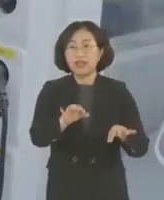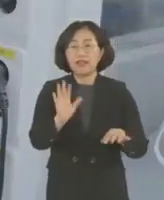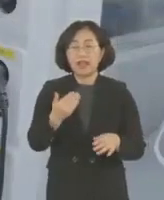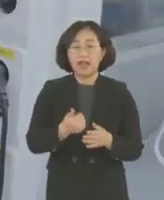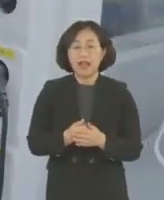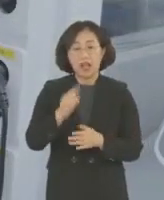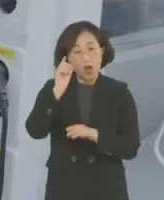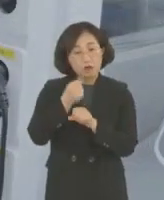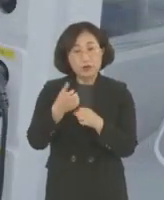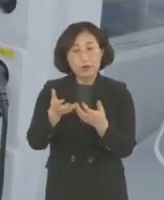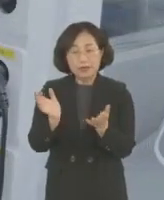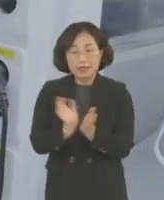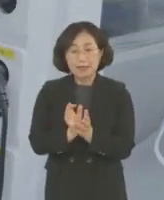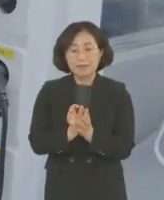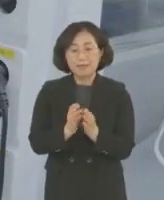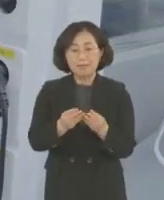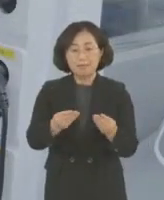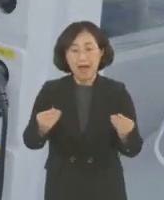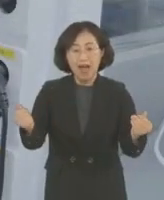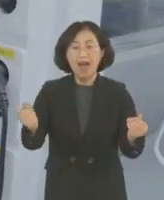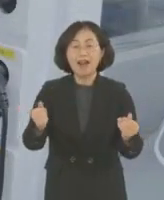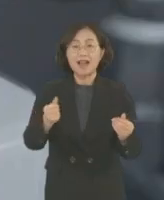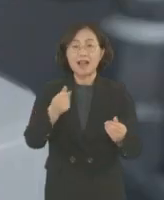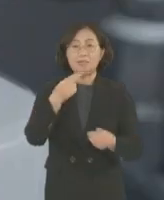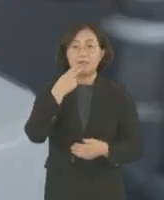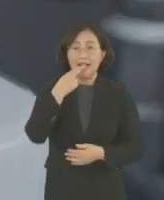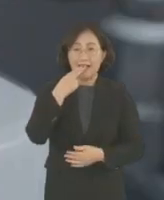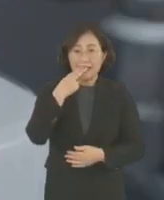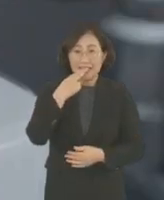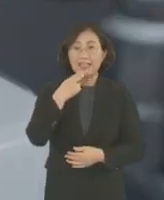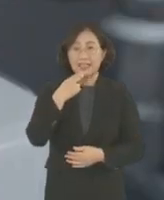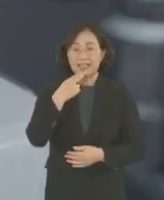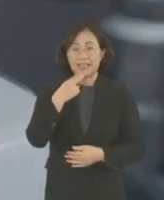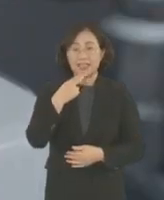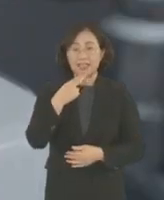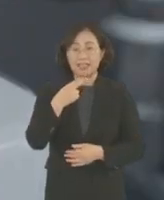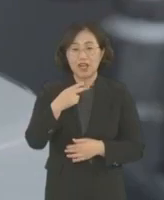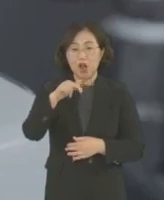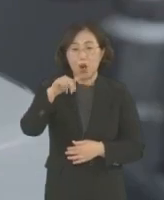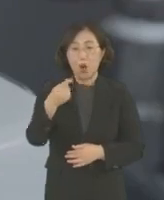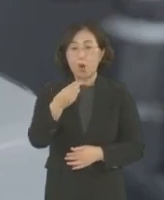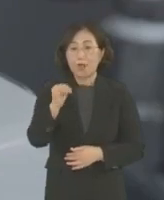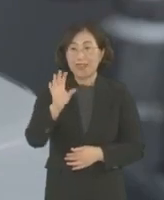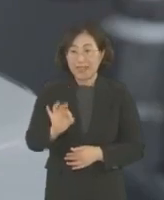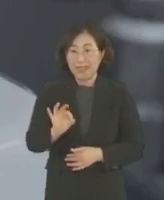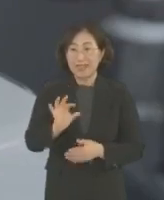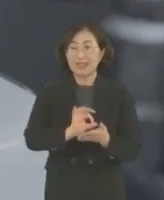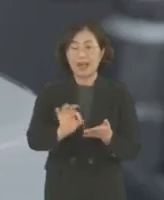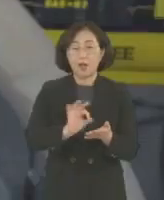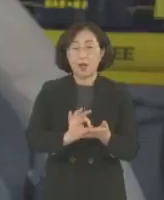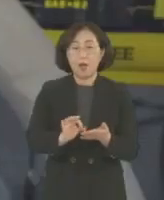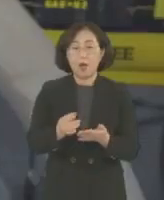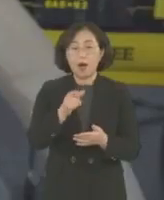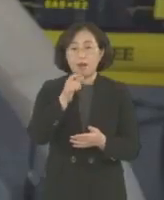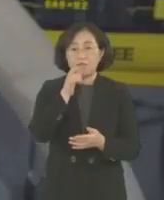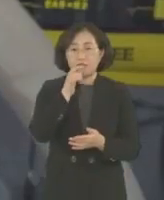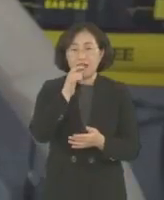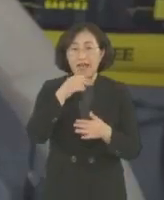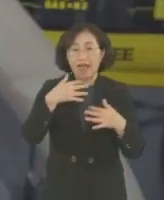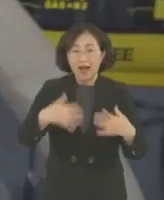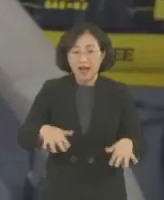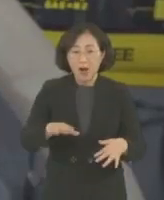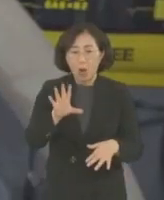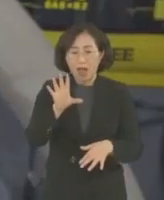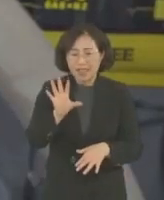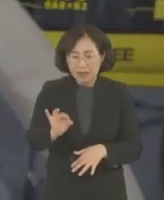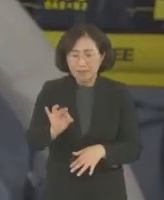연구팀은 대표적인 생분해 플라스틱인 폴리부틸렌 숙시네이트를 코팅제로 썼습니다. 다만 물성이 약하고